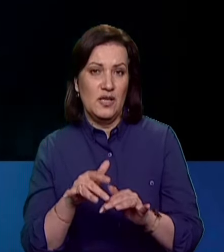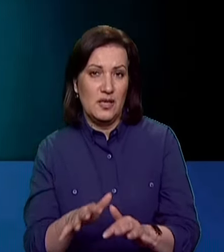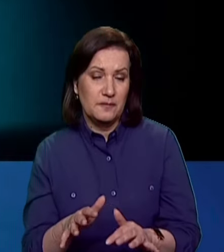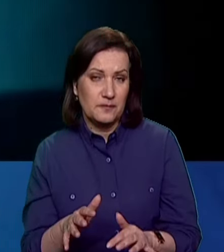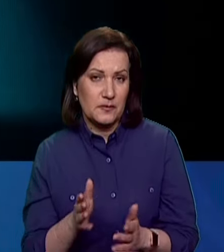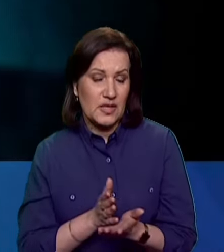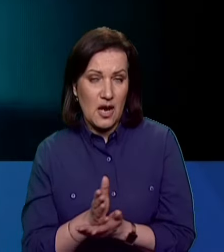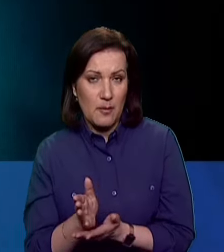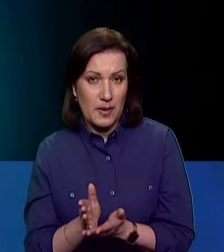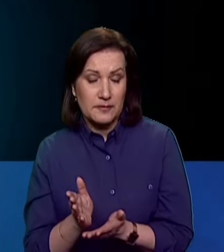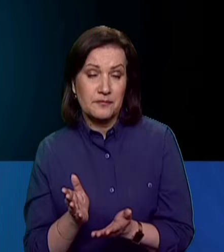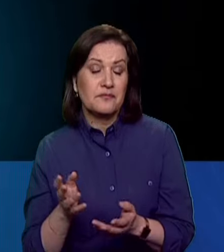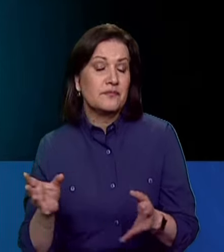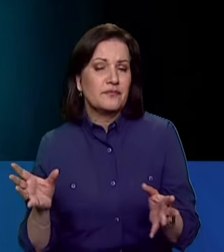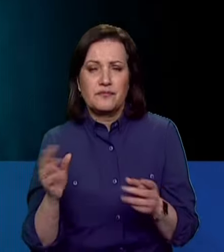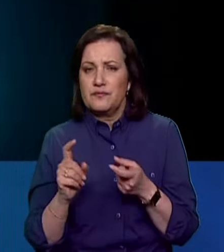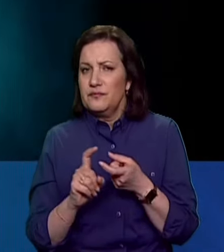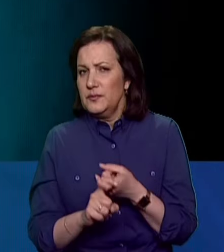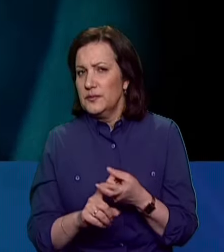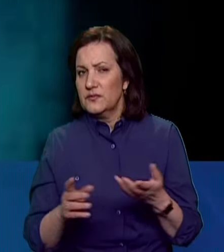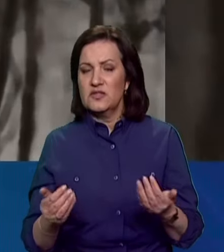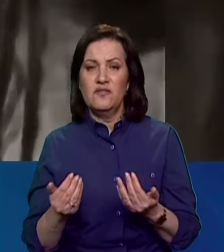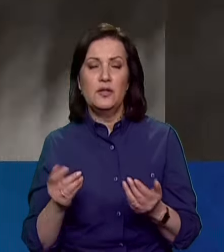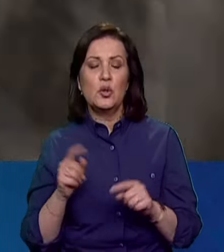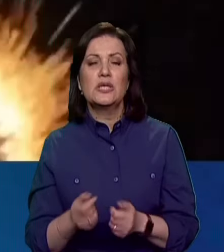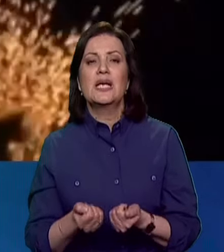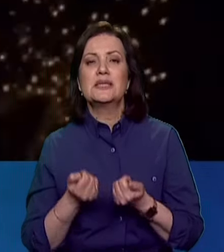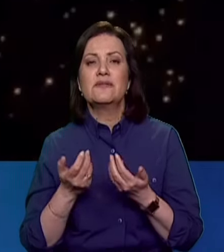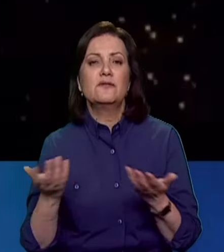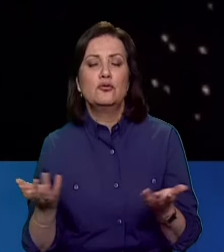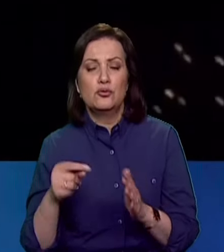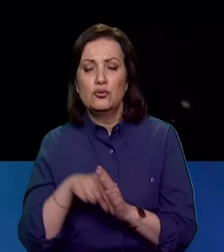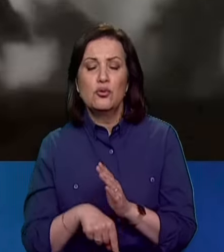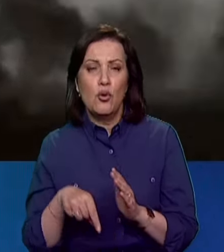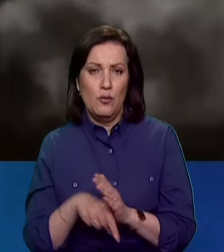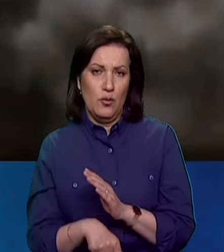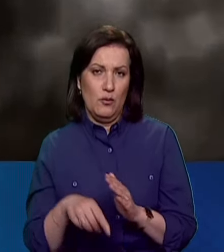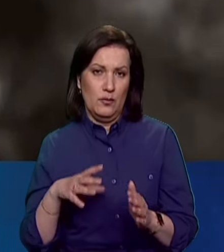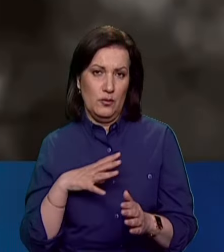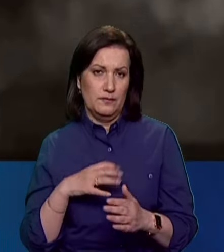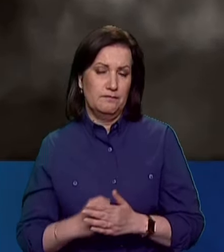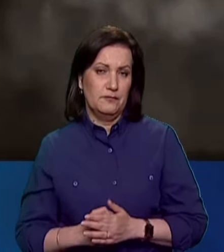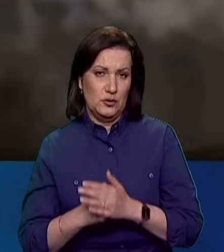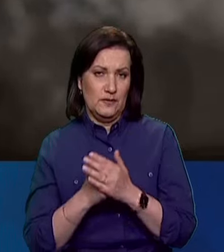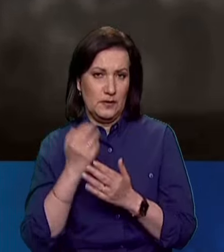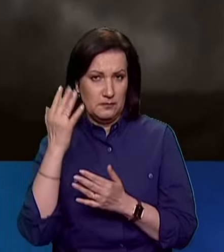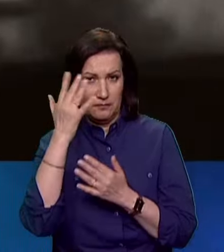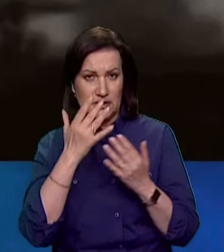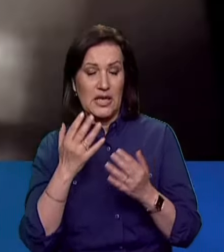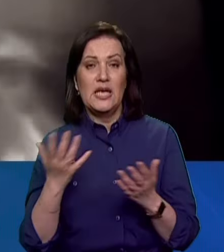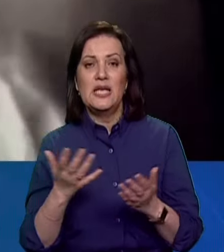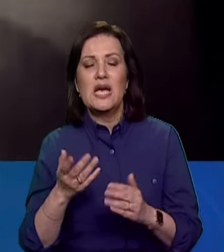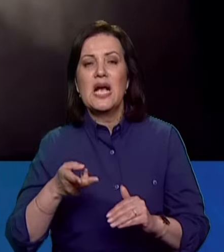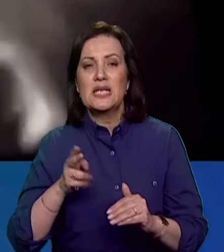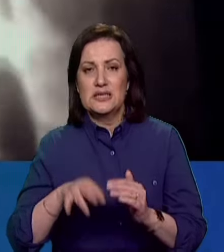будь-якому інших напрямків. Все залежатиме від того, наскільки і в чому покладався основний задум і яка